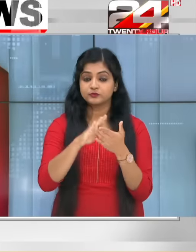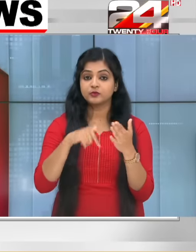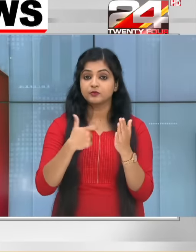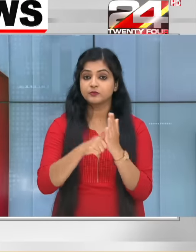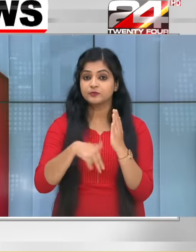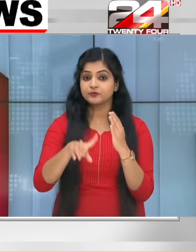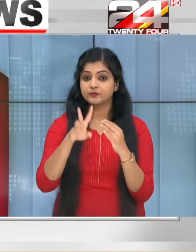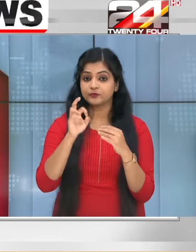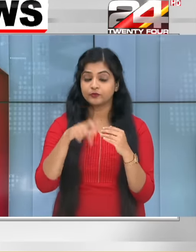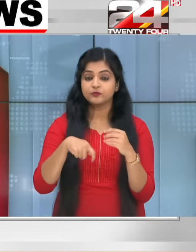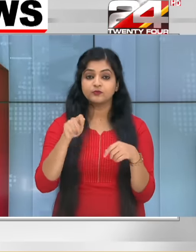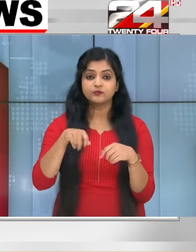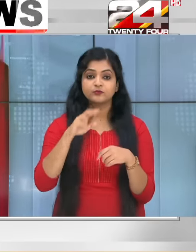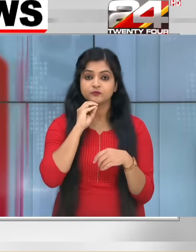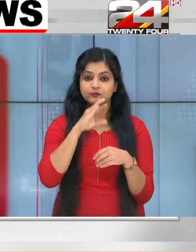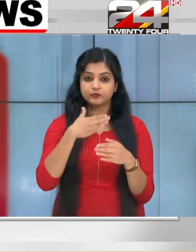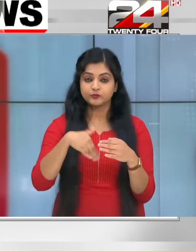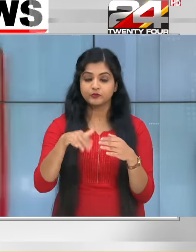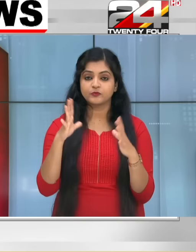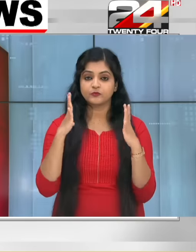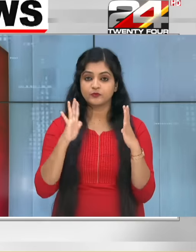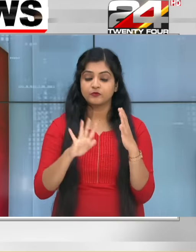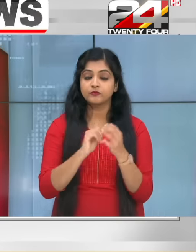വിധി പറയാനിരിക്കുന്നത്. ഈ